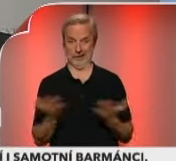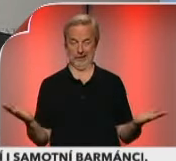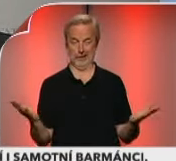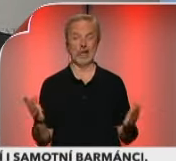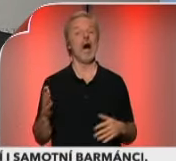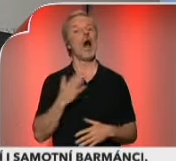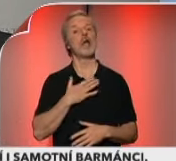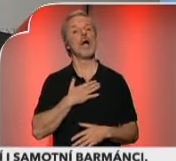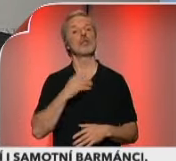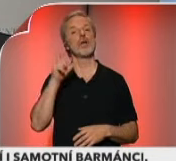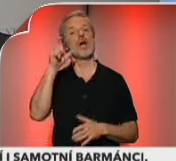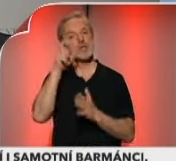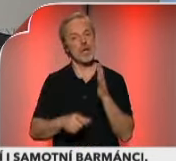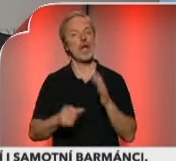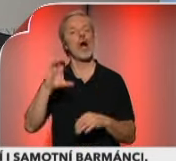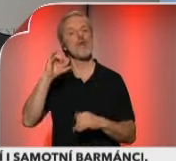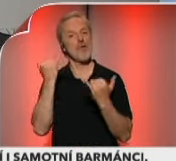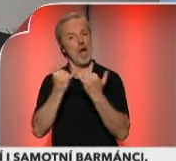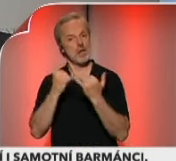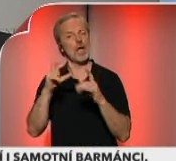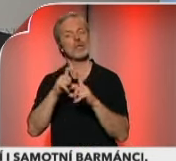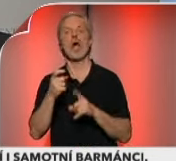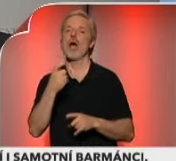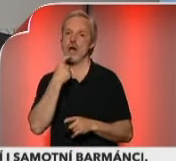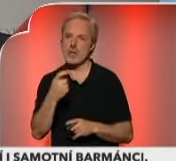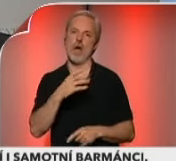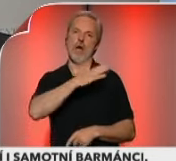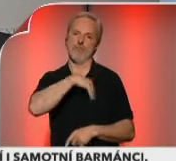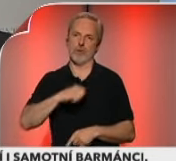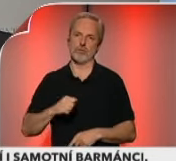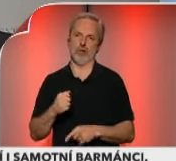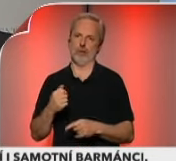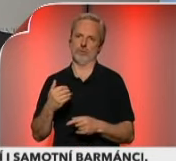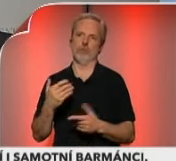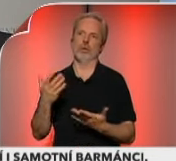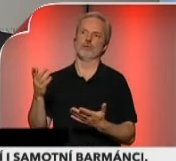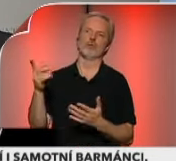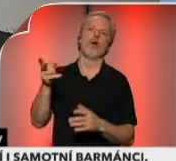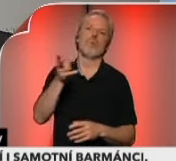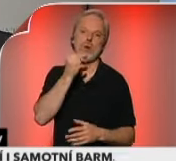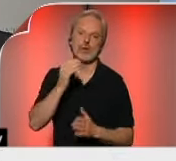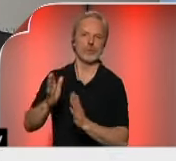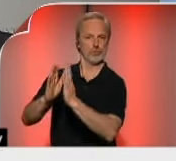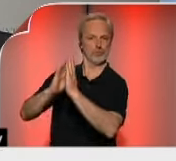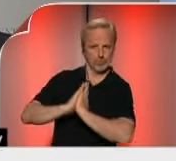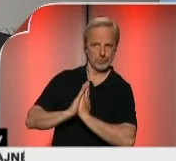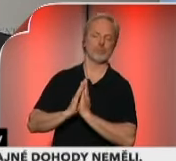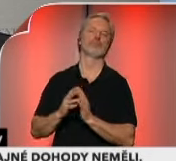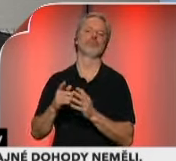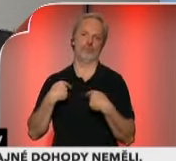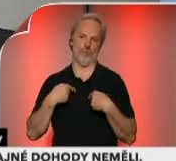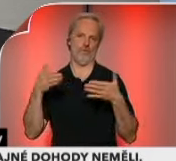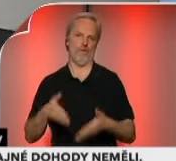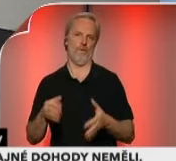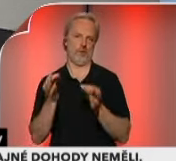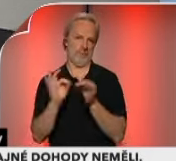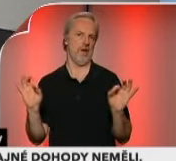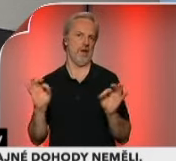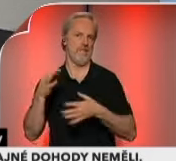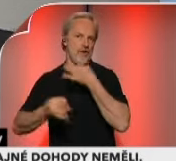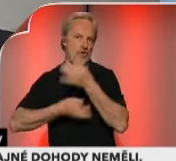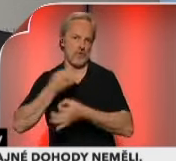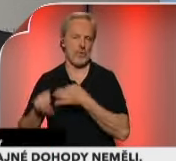obecné pravidlo vydávat poslance nejsme tady soud Jde o to aby se věci řádně prošetřili že tady